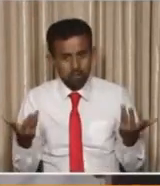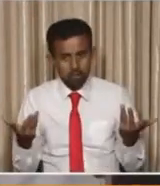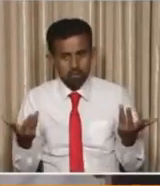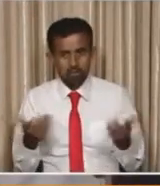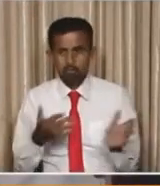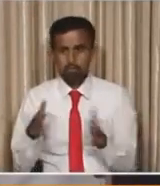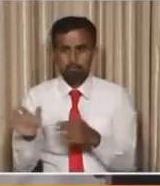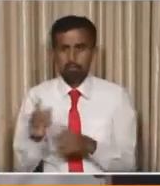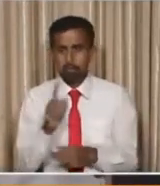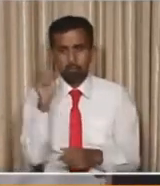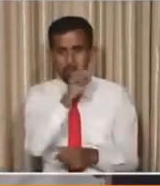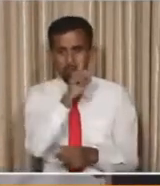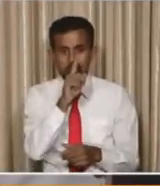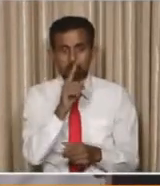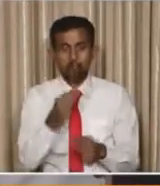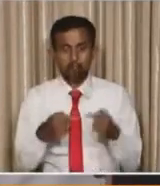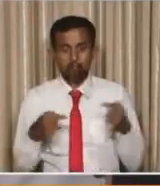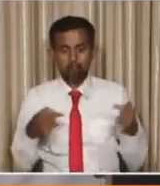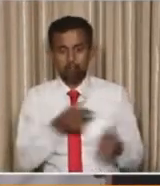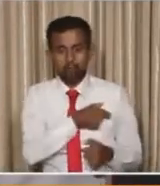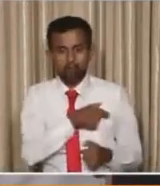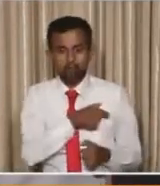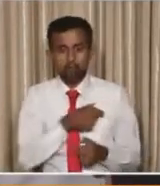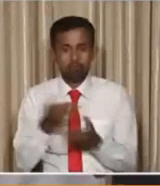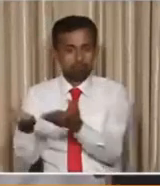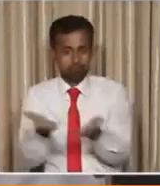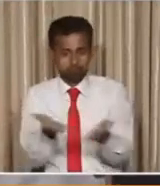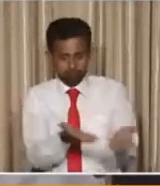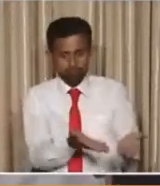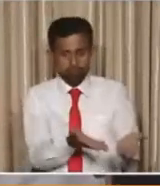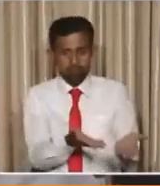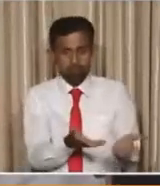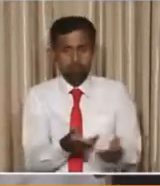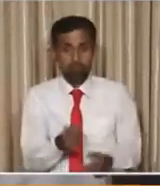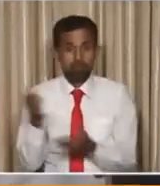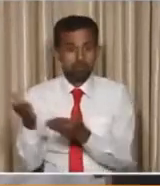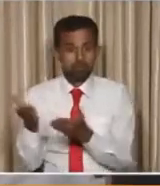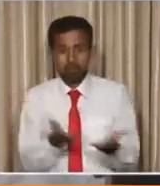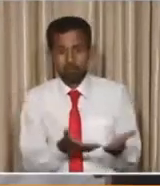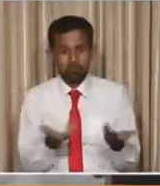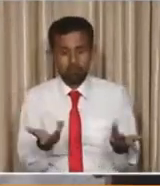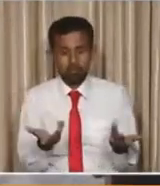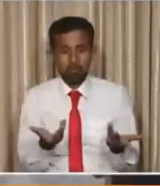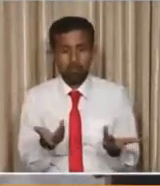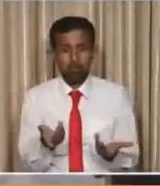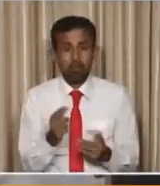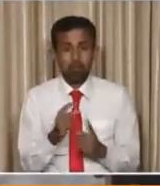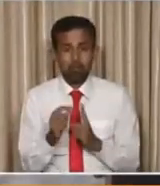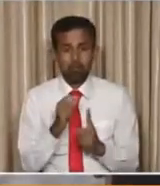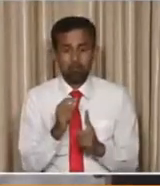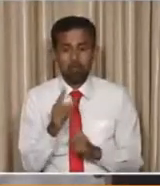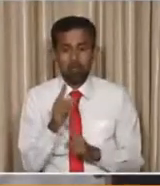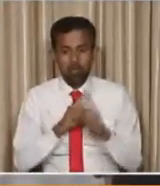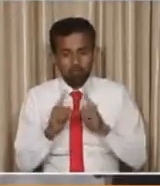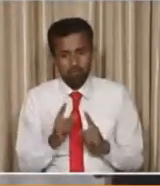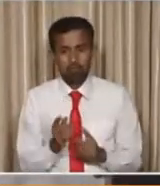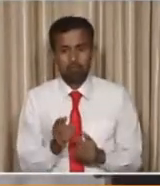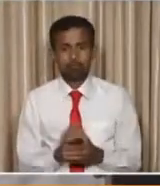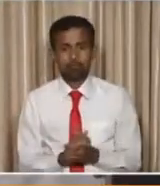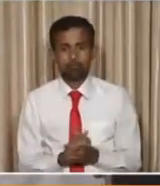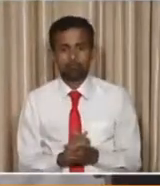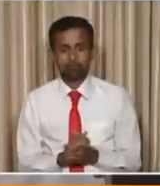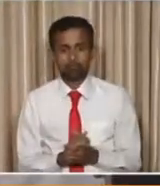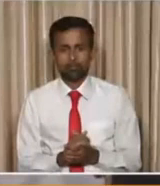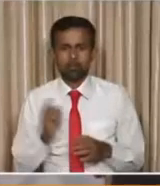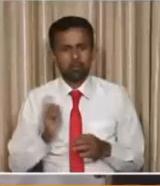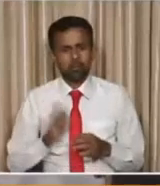වුණොත් පළමුවෙන්ම විපක්ෂ නායකතුමා කැඳවන්න ඕනේ. එතුමාට කැඳවන්න බැරි නම් කරන්න පුළුවන් කවුද කියලා පාර්ලිමේන්තුවේ සාකච්ඡා කරමු. ඒ ගැන